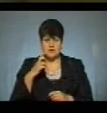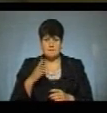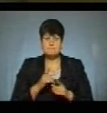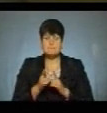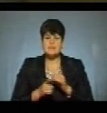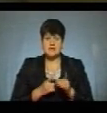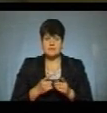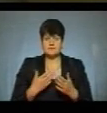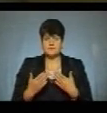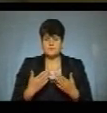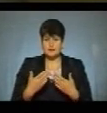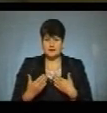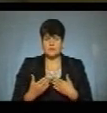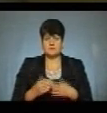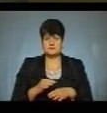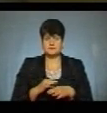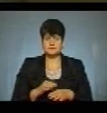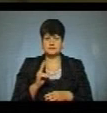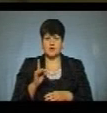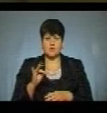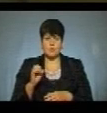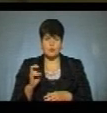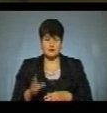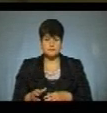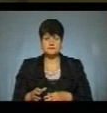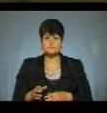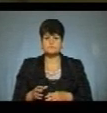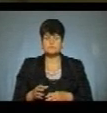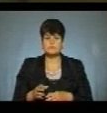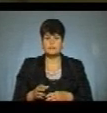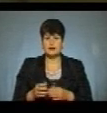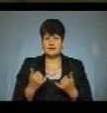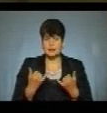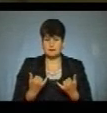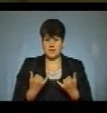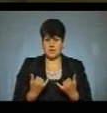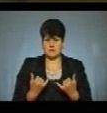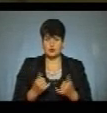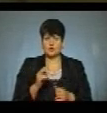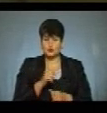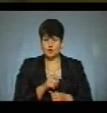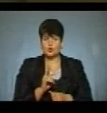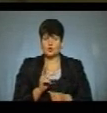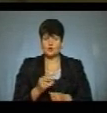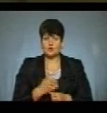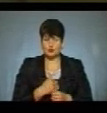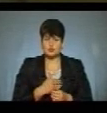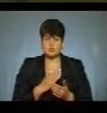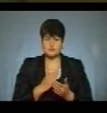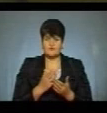і підхід до проходження кроків, тому що тепер той, хто хоче набрати